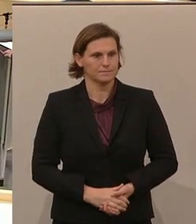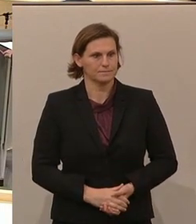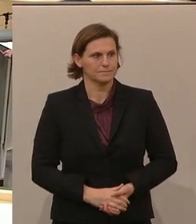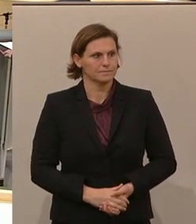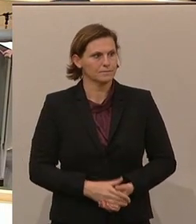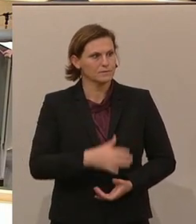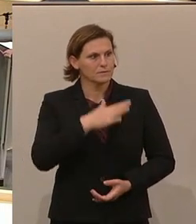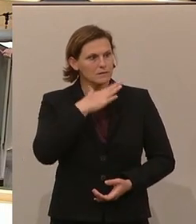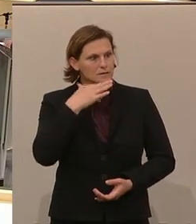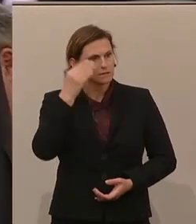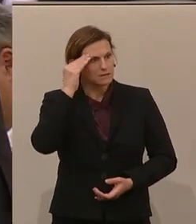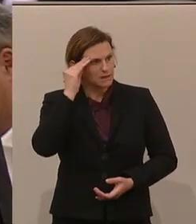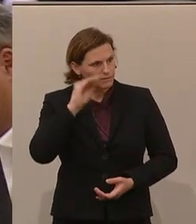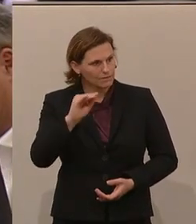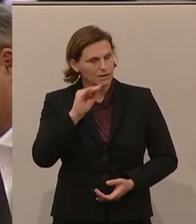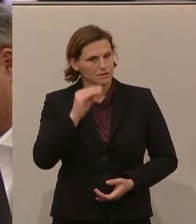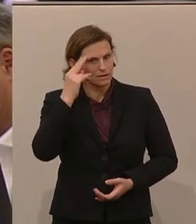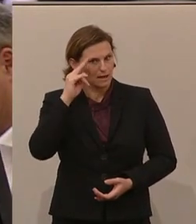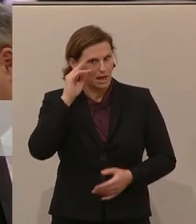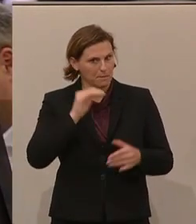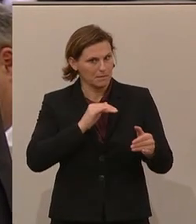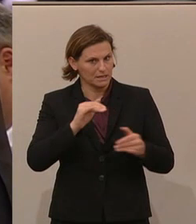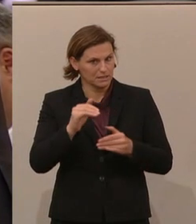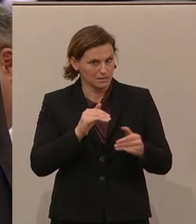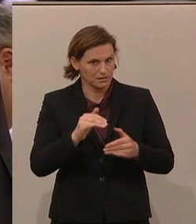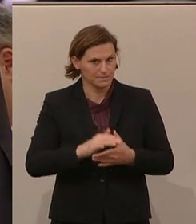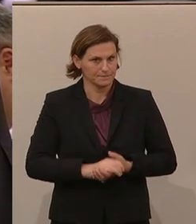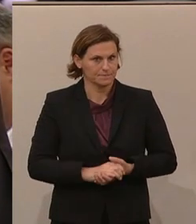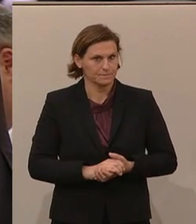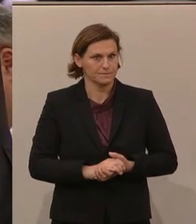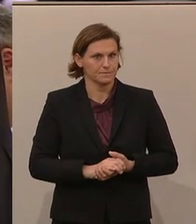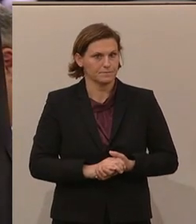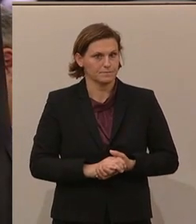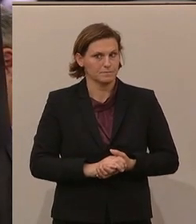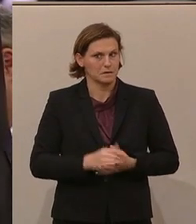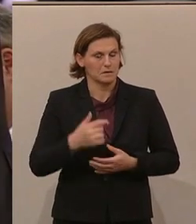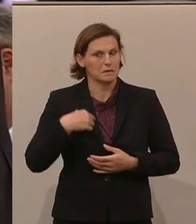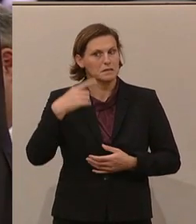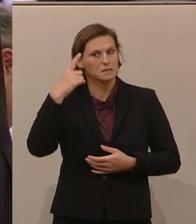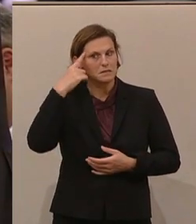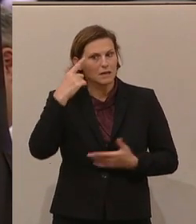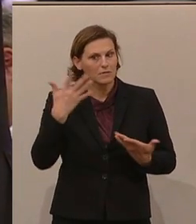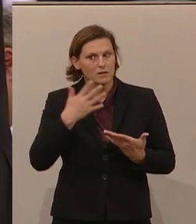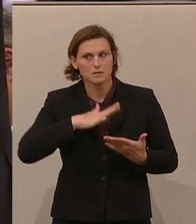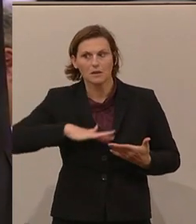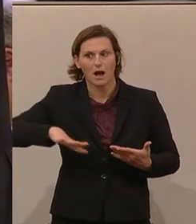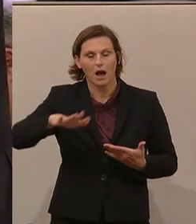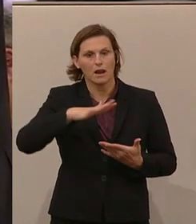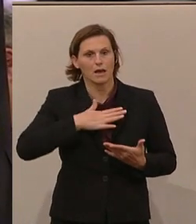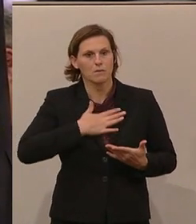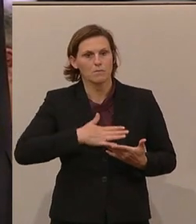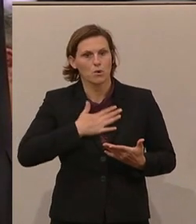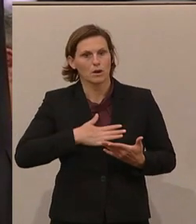Sehr verehrter Herr Minister, ich gehe davon aus, dass wir alle einen freien, unabhängigen,